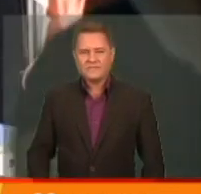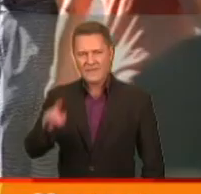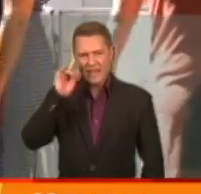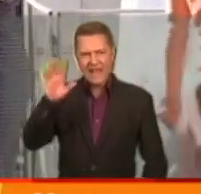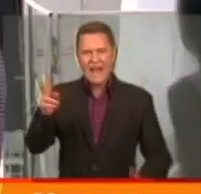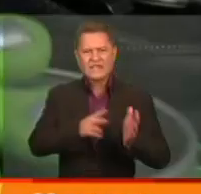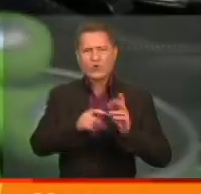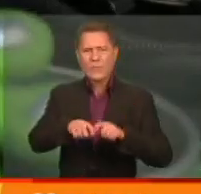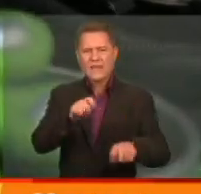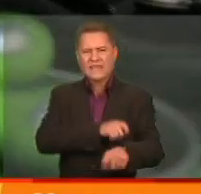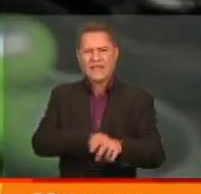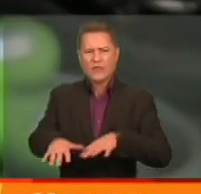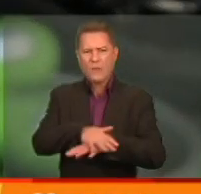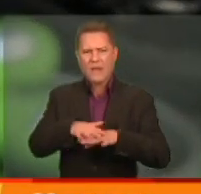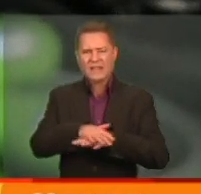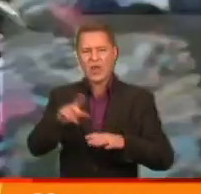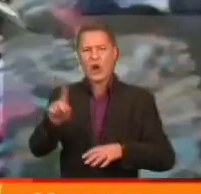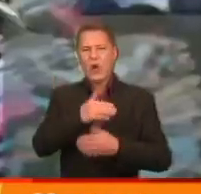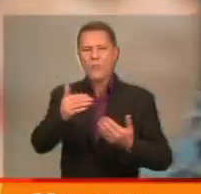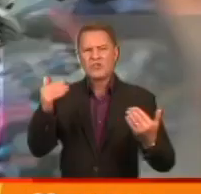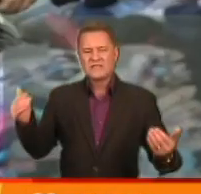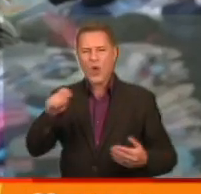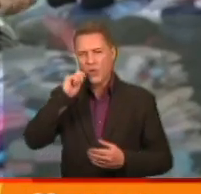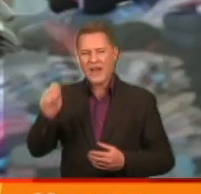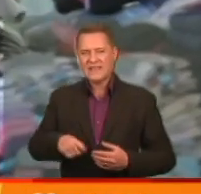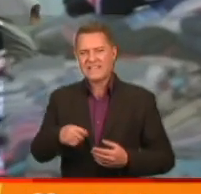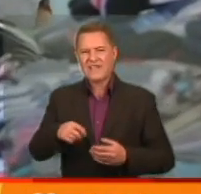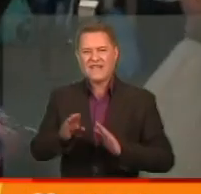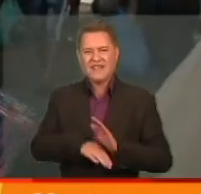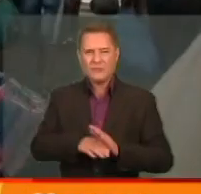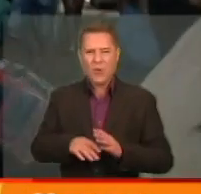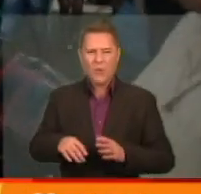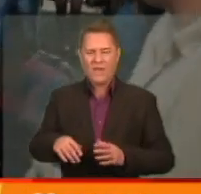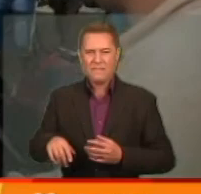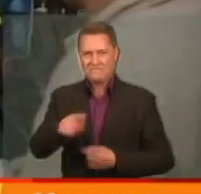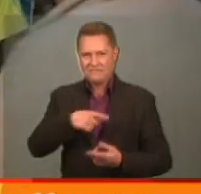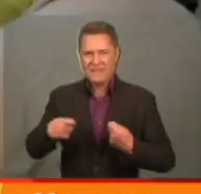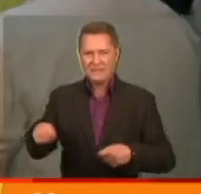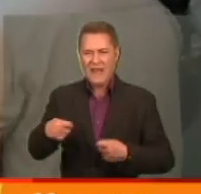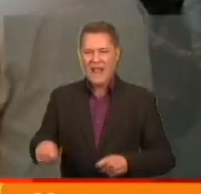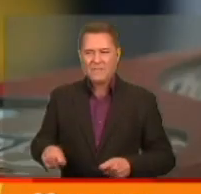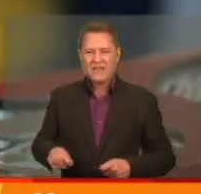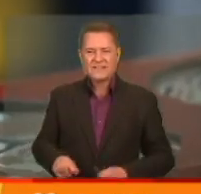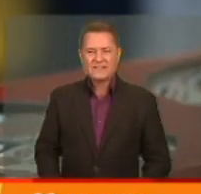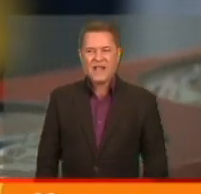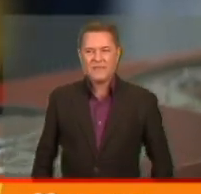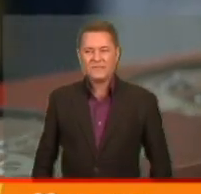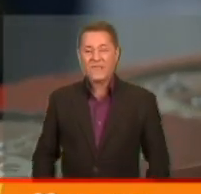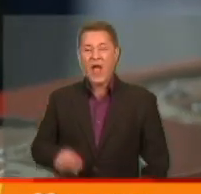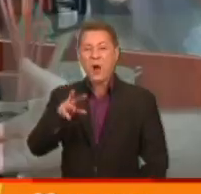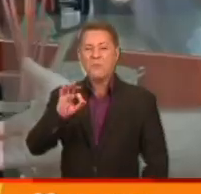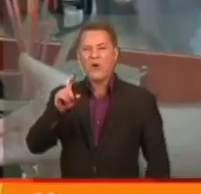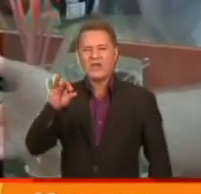Легендарний 7-й кілометр живий музей українського дрібного підприємництва. Від кравчучки до коктейлю мохіто